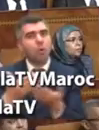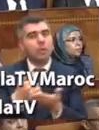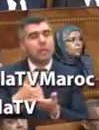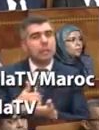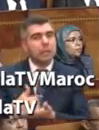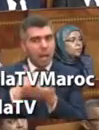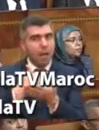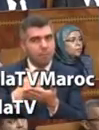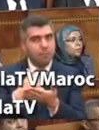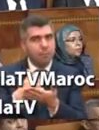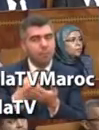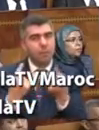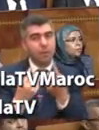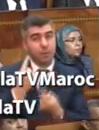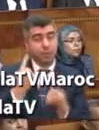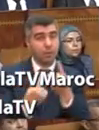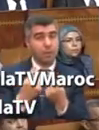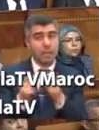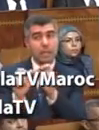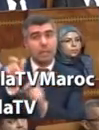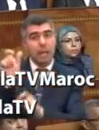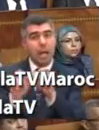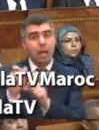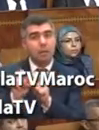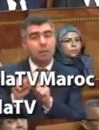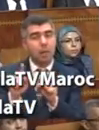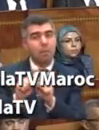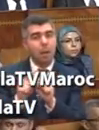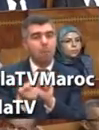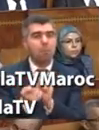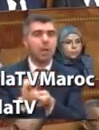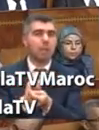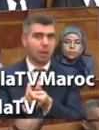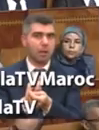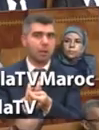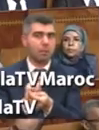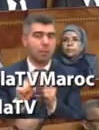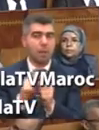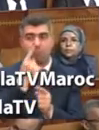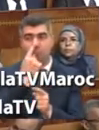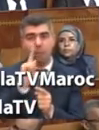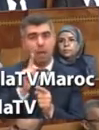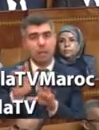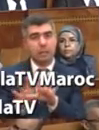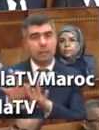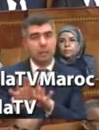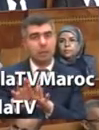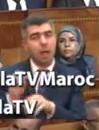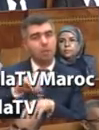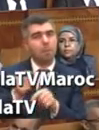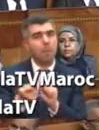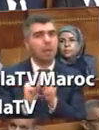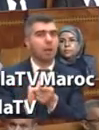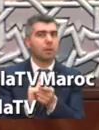هذه المناطق المصدرة بالنسبة للكسابة يتربط بالتثبيت ديالهم في المناطق ديالهم. شكرا السيد